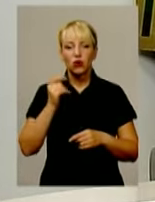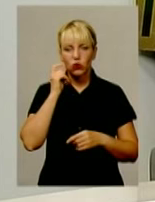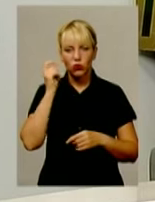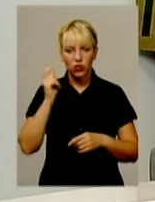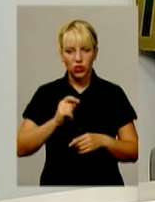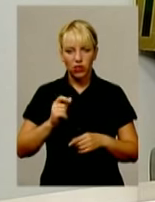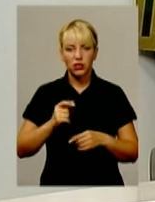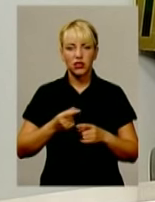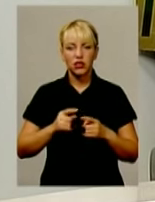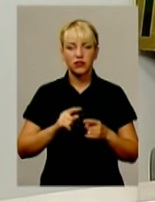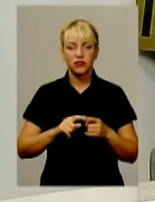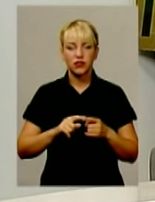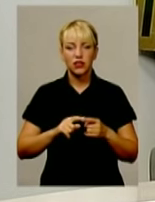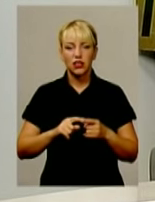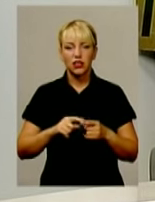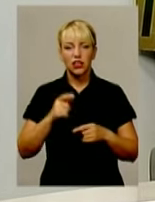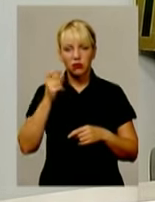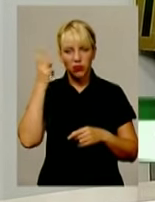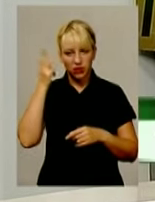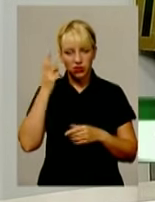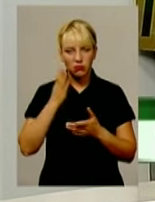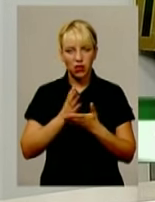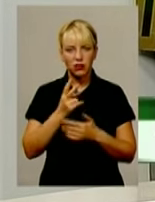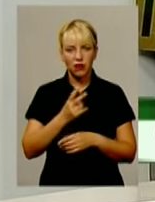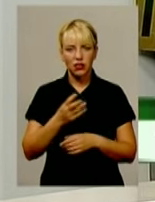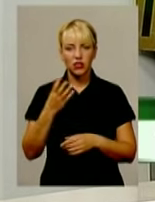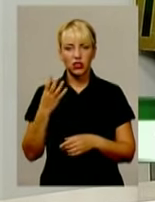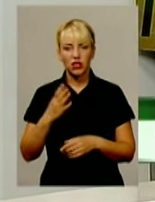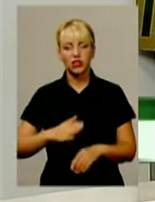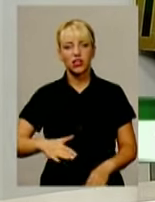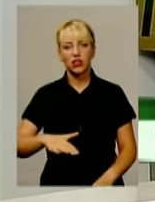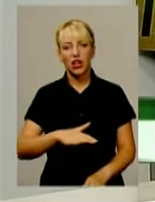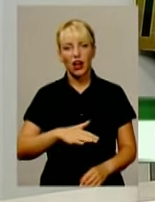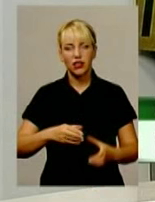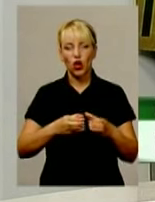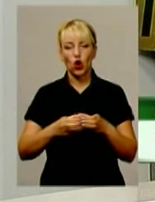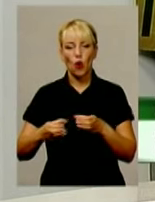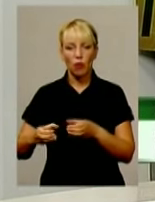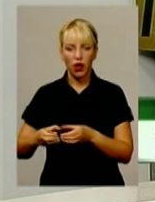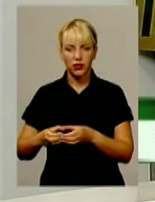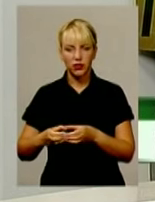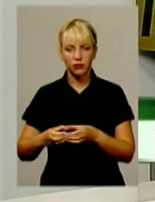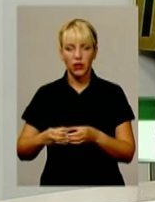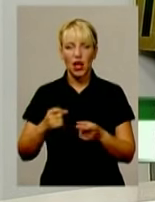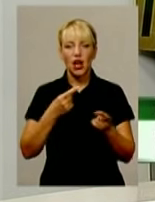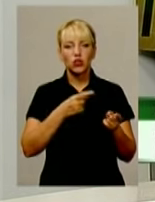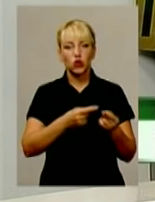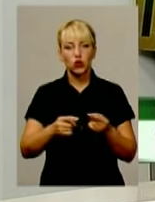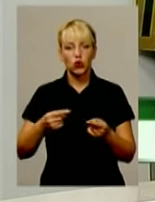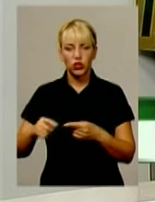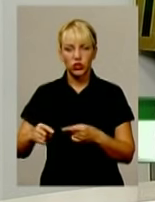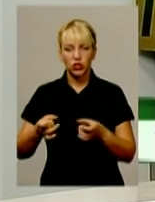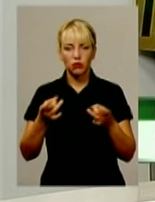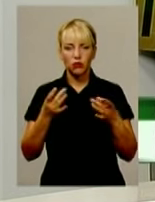На тлі України сьогодні Хмельниччина має 24 об'єднаних територіальних громади. Щодо інших,